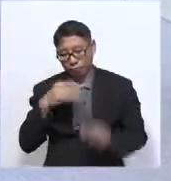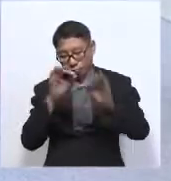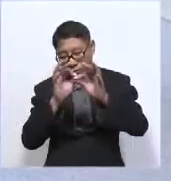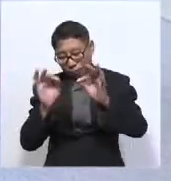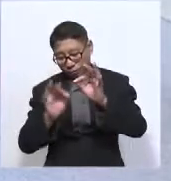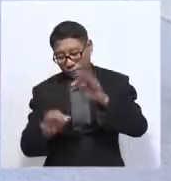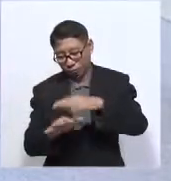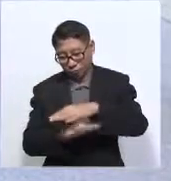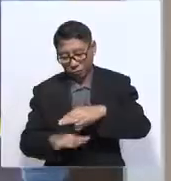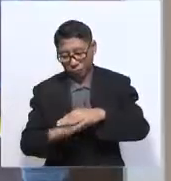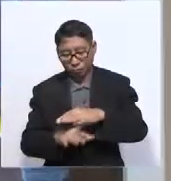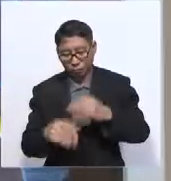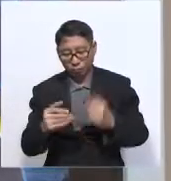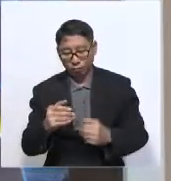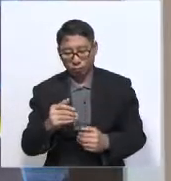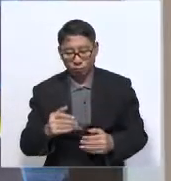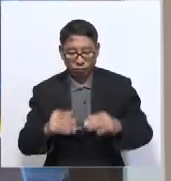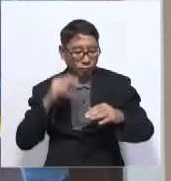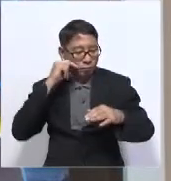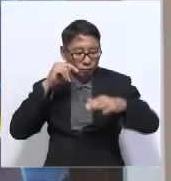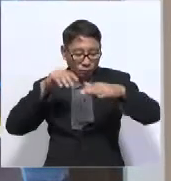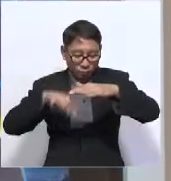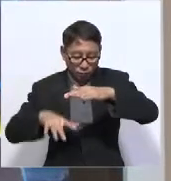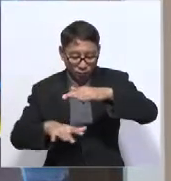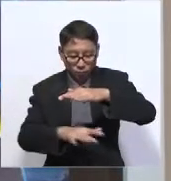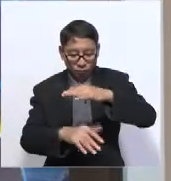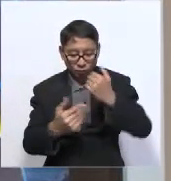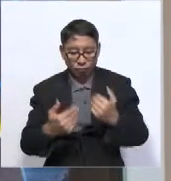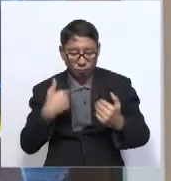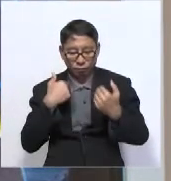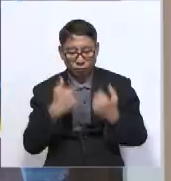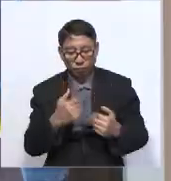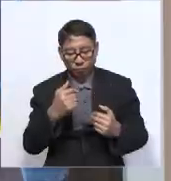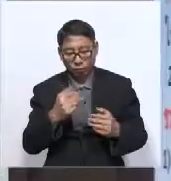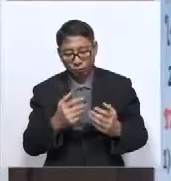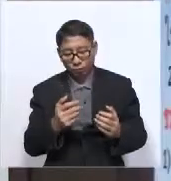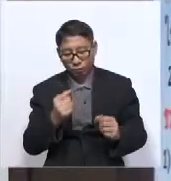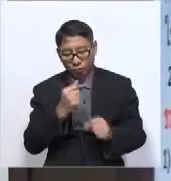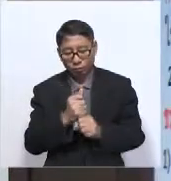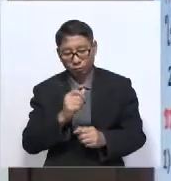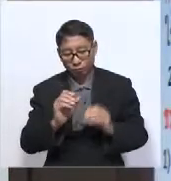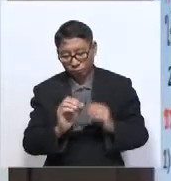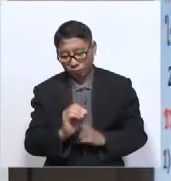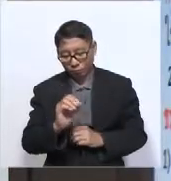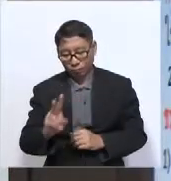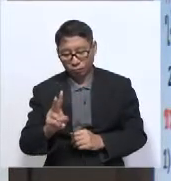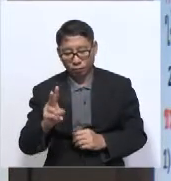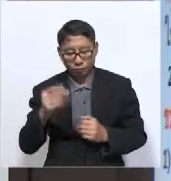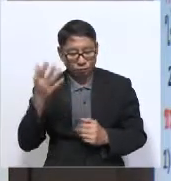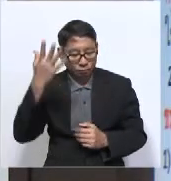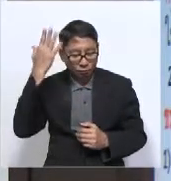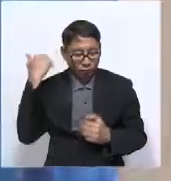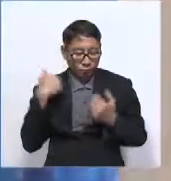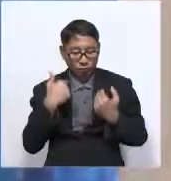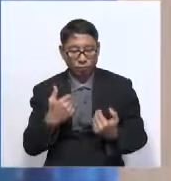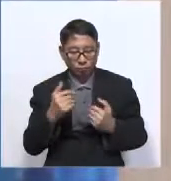ลักฐานของโลกใต้ทะเลเมื่อ500ล้านปีก่อนอุดมไปด้วยสิ่งมีชีวิตยุคเก่าเกิดเป็นแหล่งสร้างออกซิเจนให้กับโลกในช่วงเวลานั้น